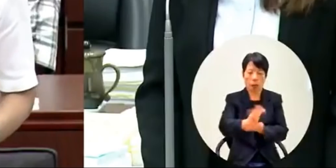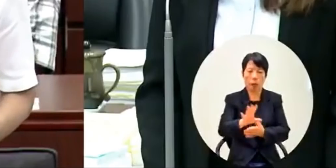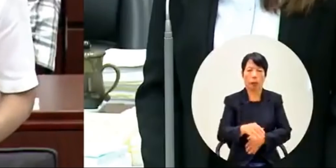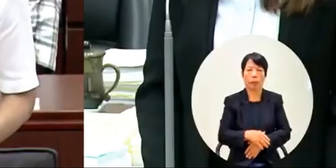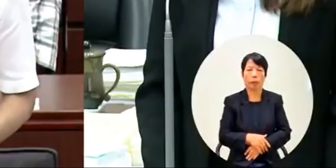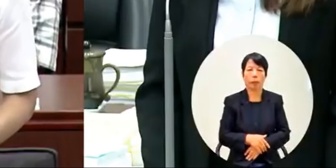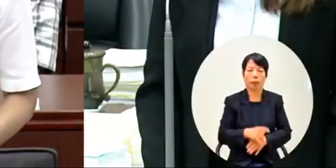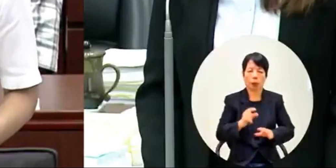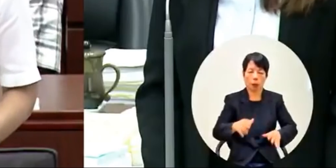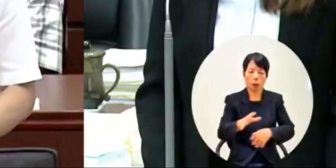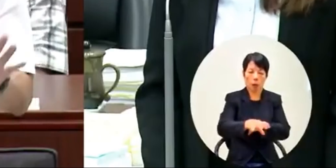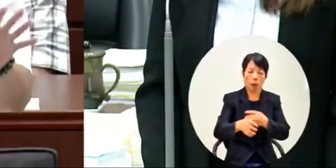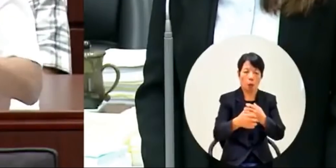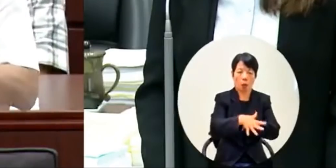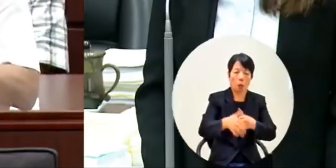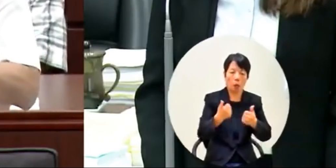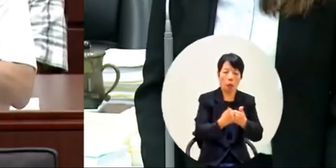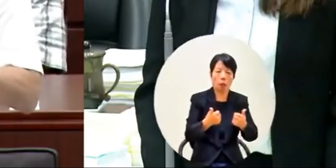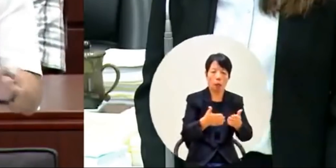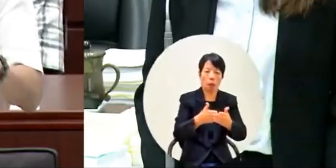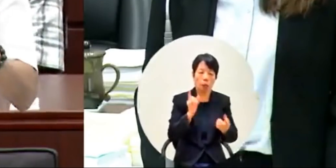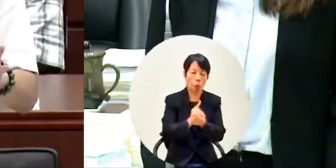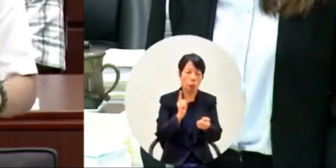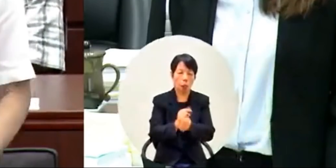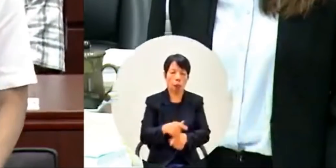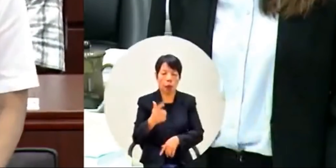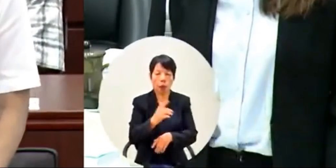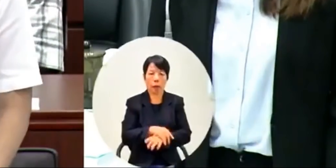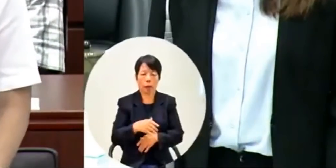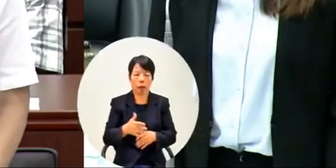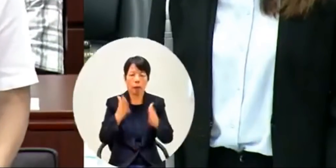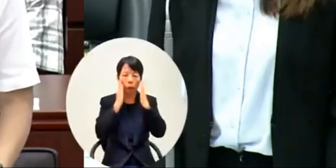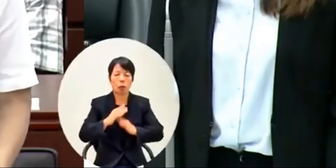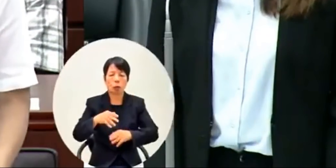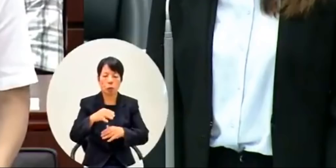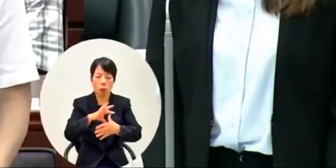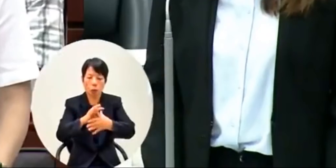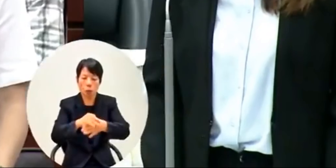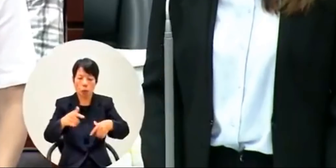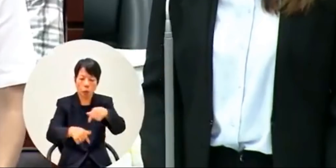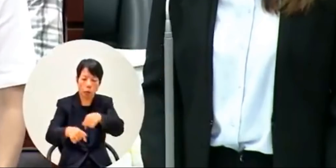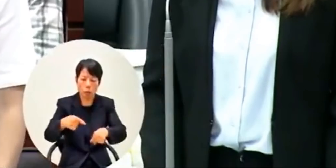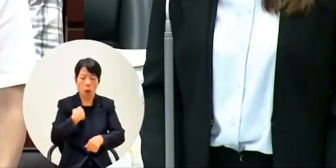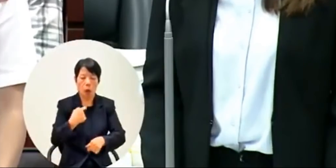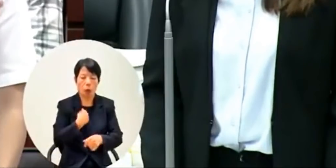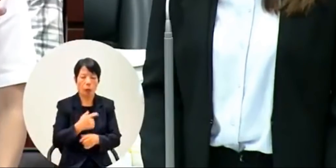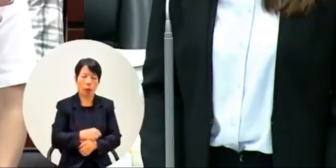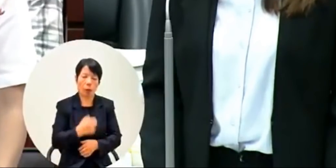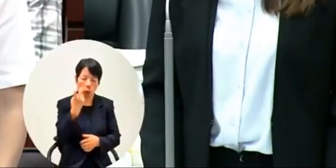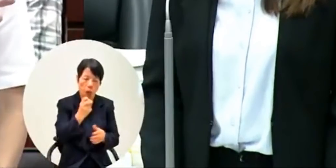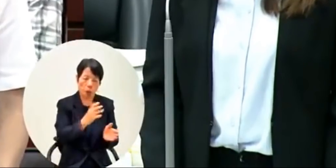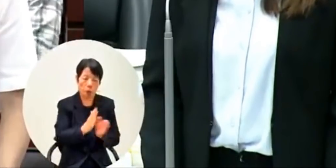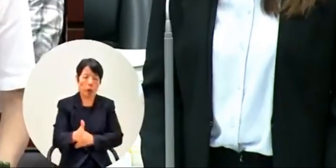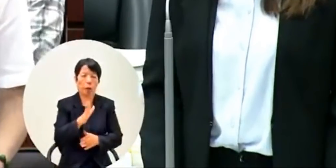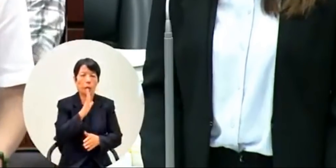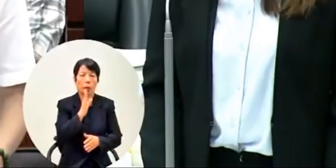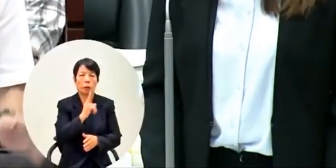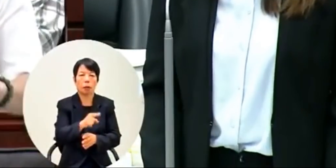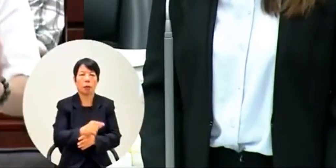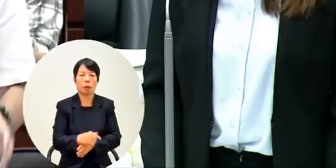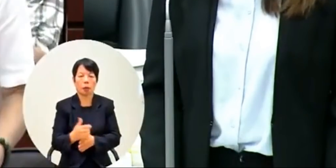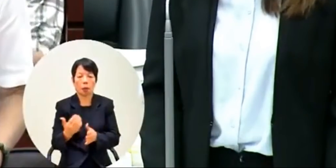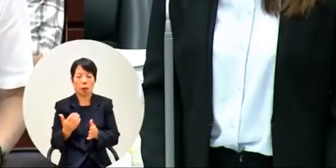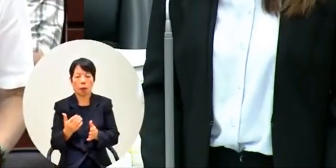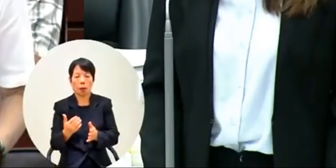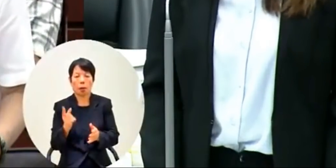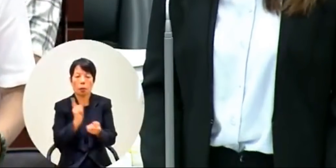个。农委会这个莱克多巴胺是那个养猪，我们农业管的是生产端嘛，所以养猪户那个都没有办法